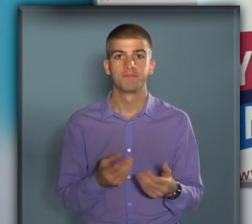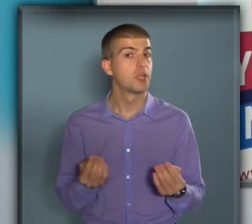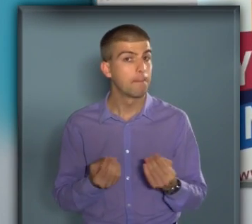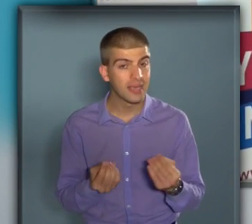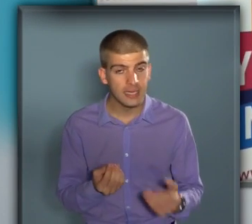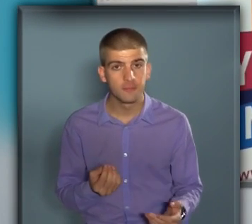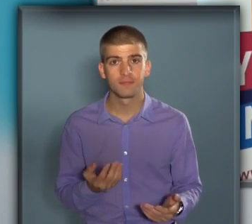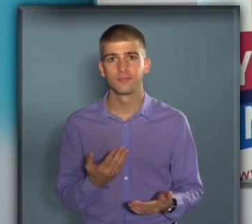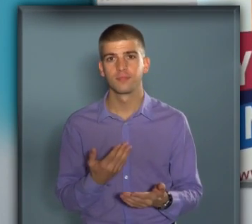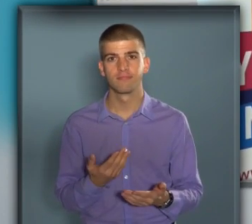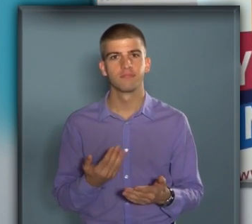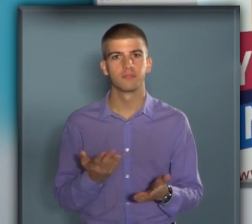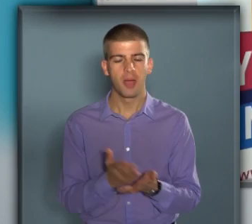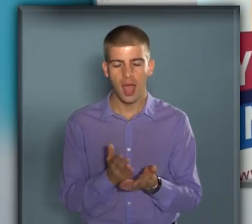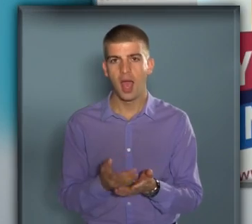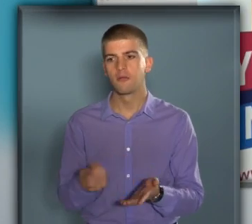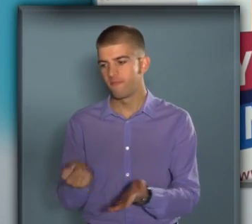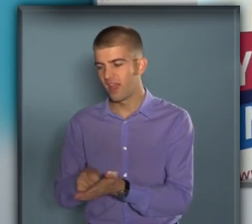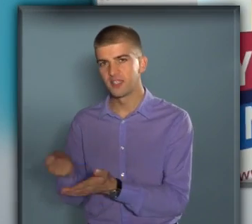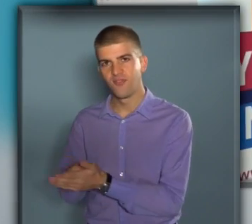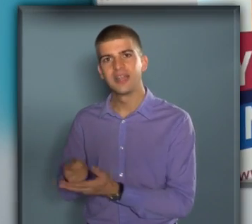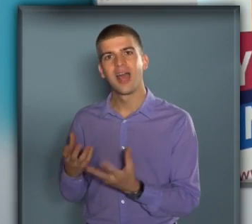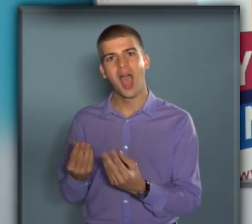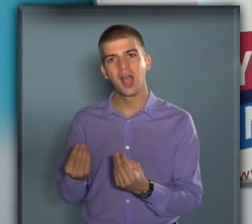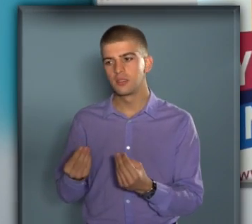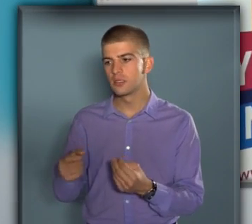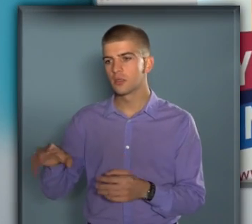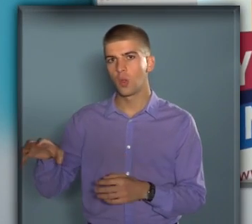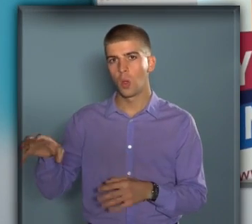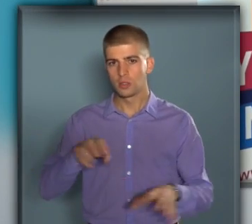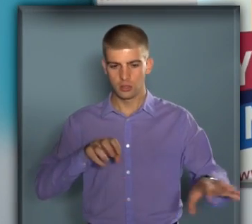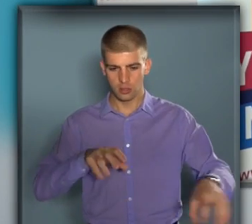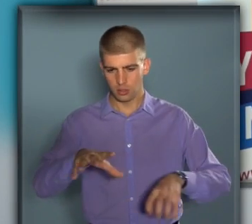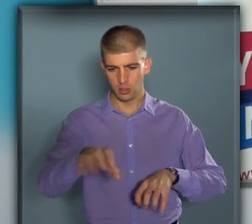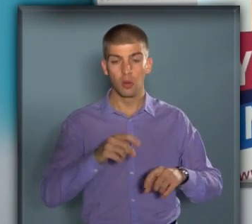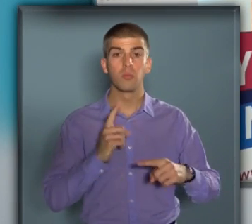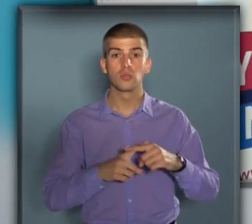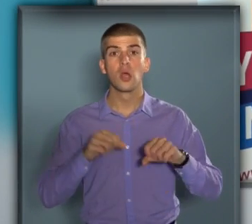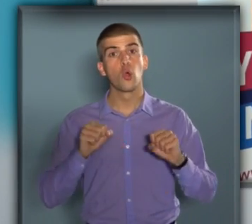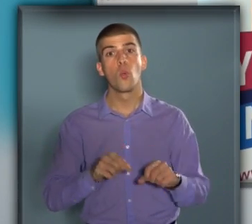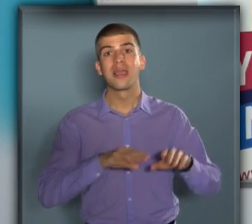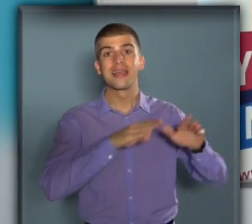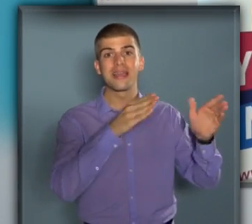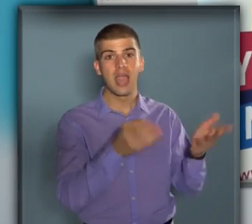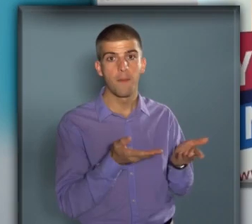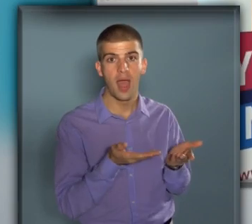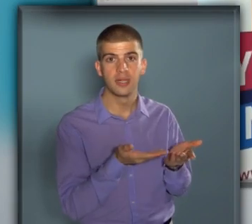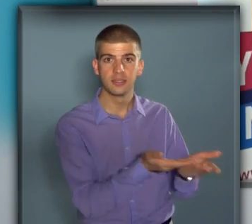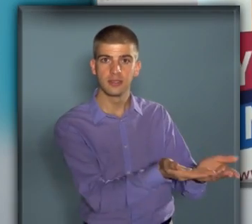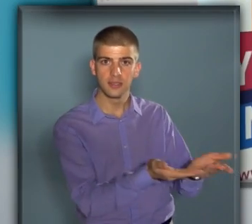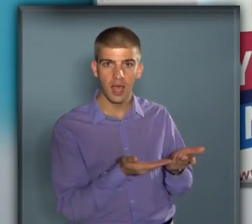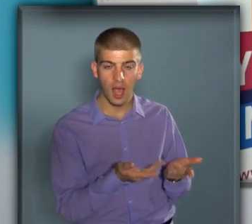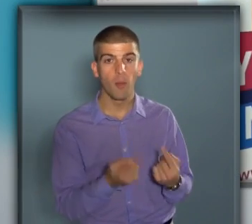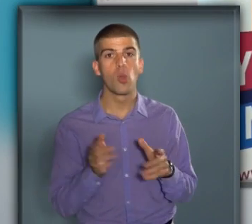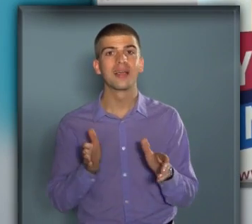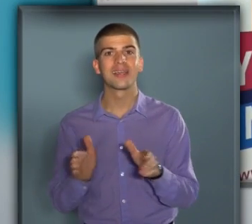hiszen beruháztunk olyan eszközökre, meg egy nagyon-nagyon komoly kemencére, ami lehetővé teszi, hogy egy